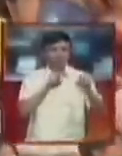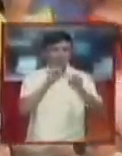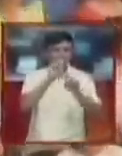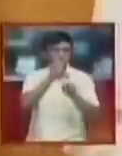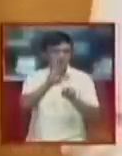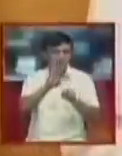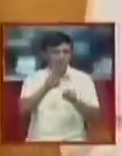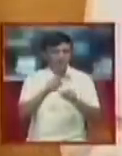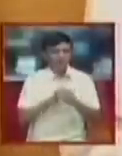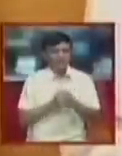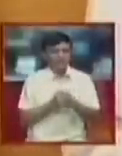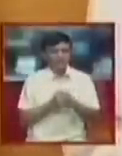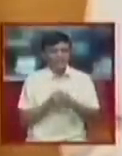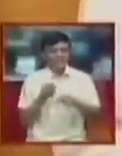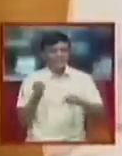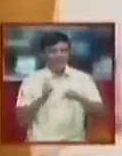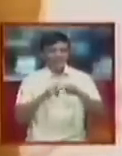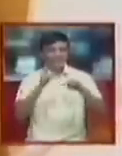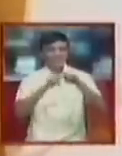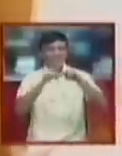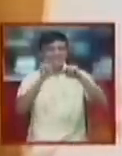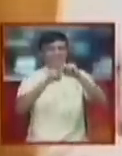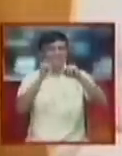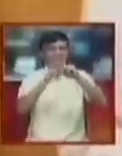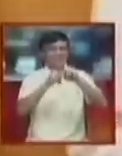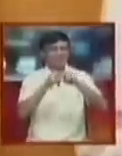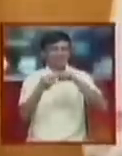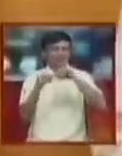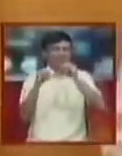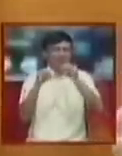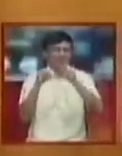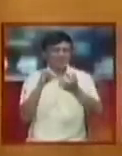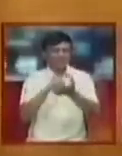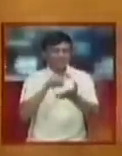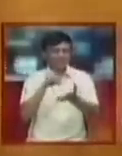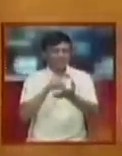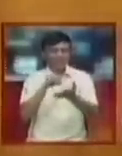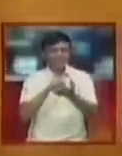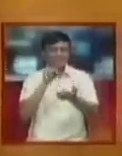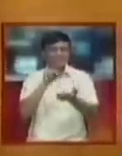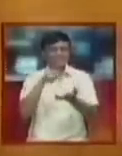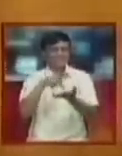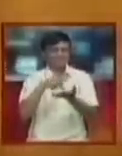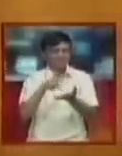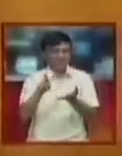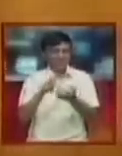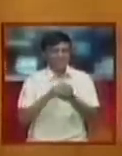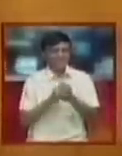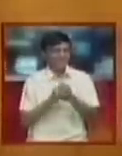iniwang panggastos. Patong-patong at sabay-sabay pa ang mga utang na kailangang bayaran na.